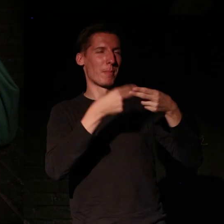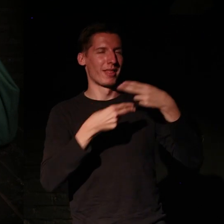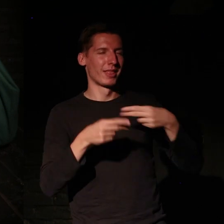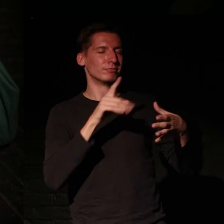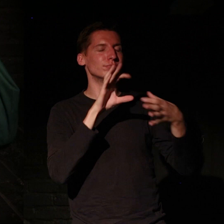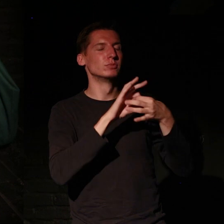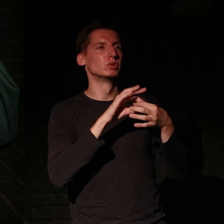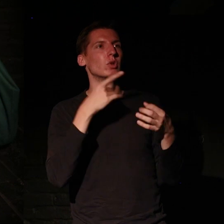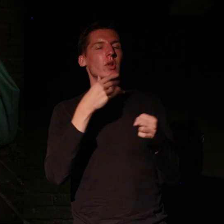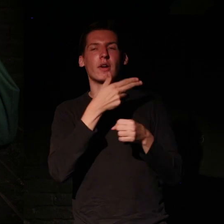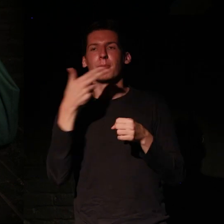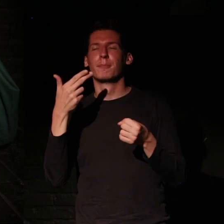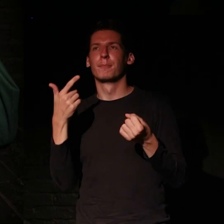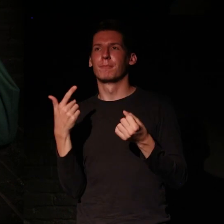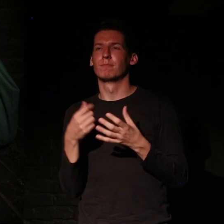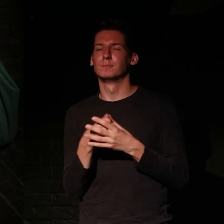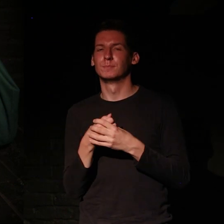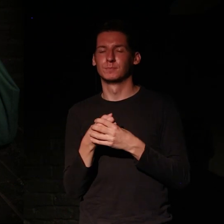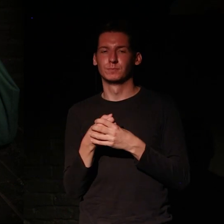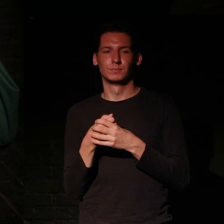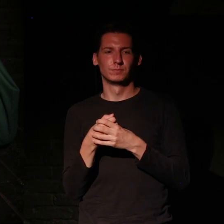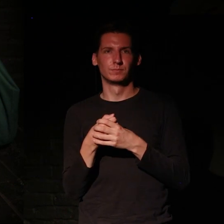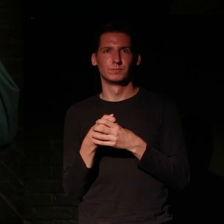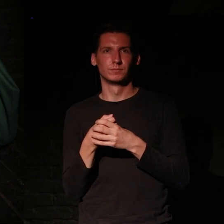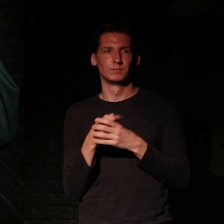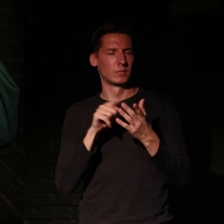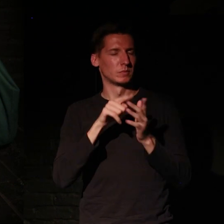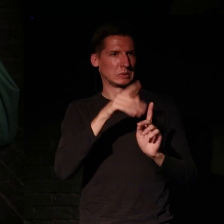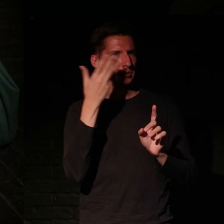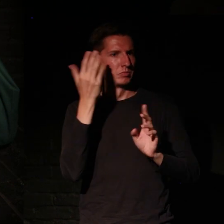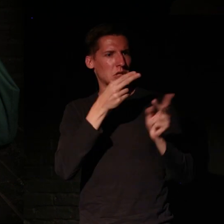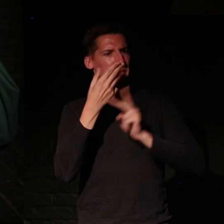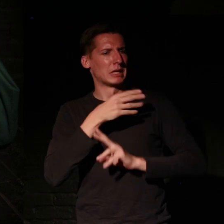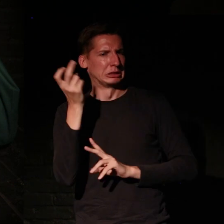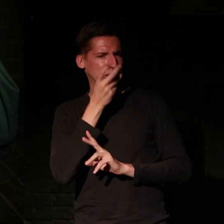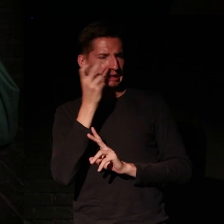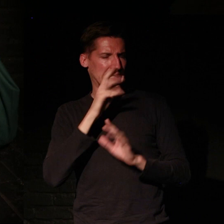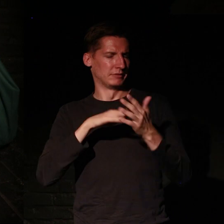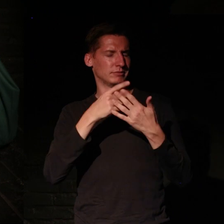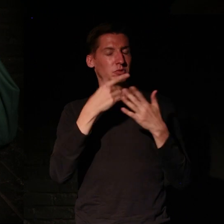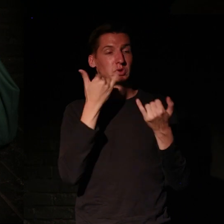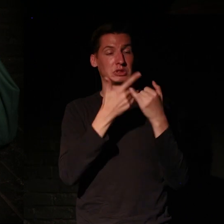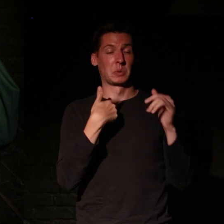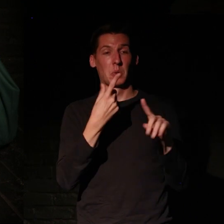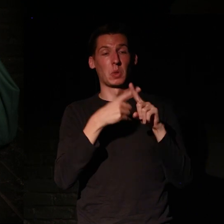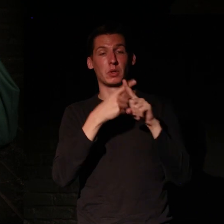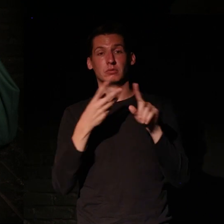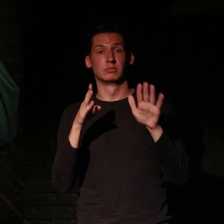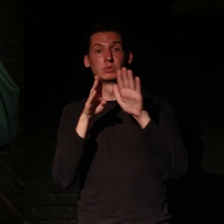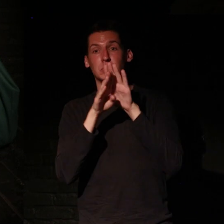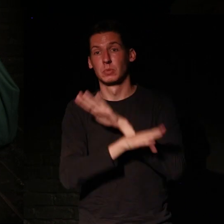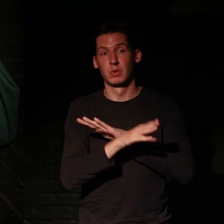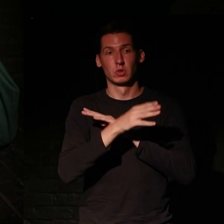komentarze natury filologicznej, tam są naprawdę bardzo, bardzo ciekawe. Więc jeżeli ominąć takie